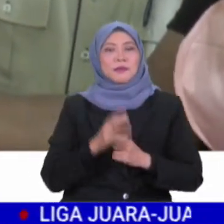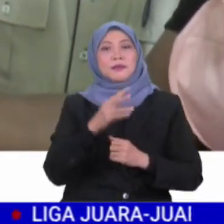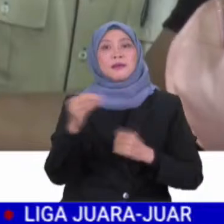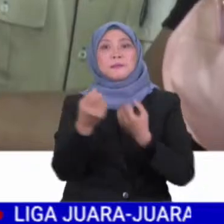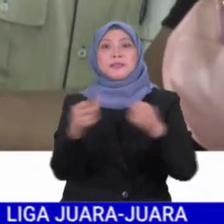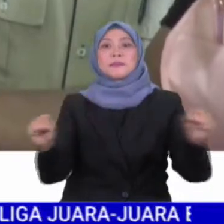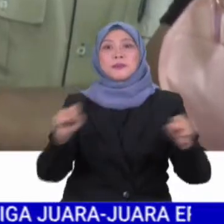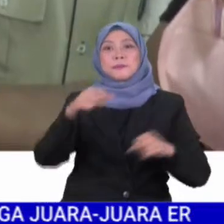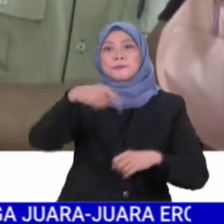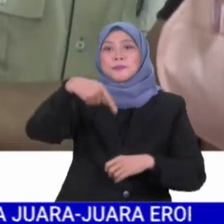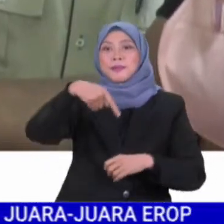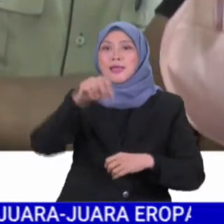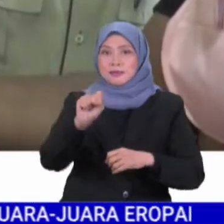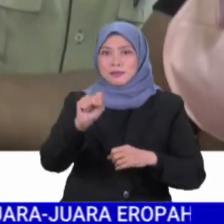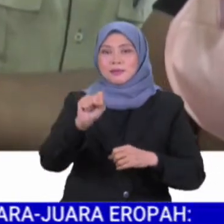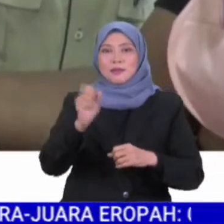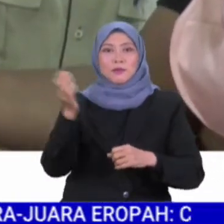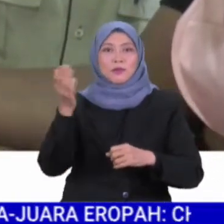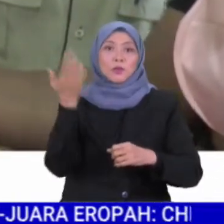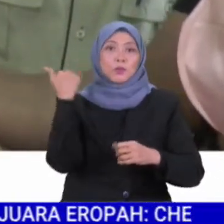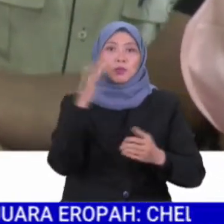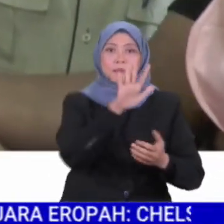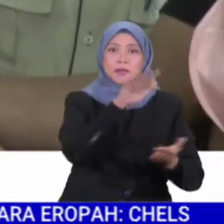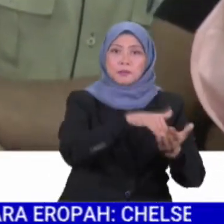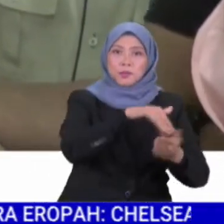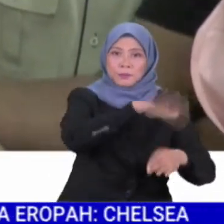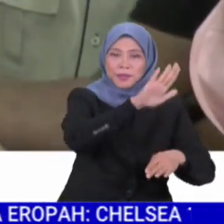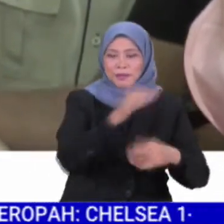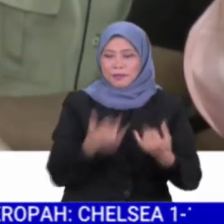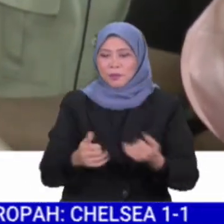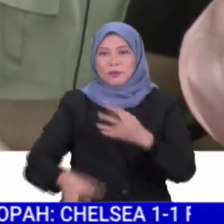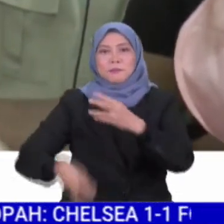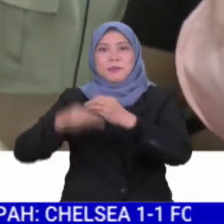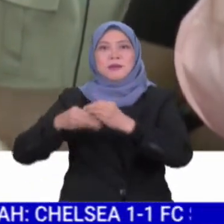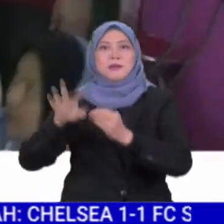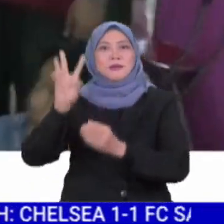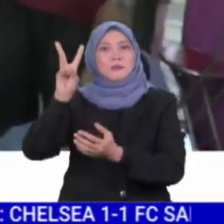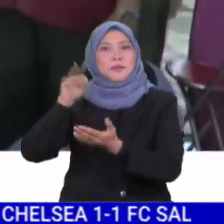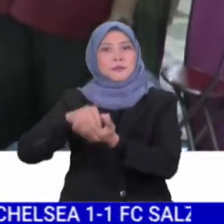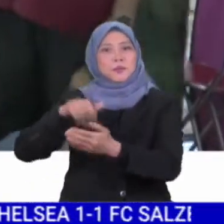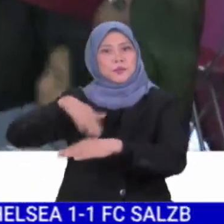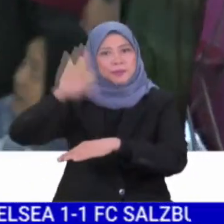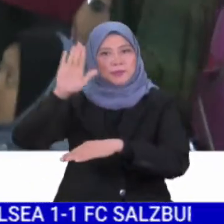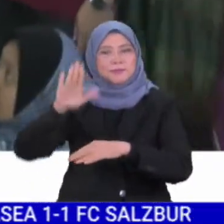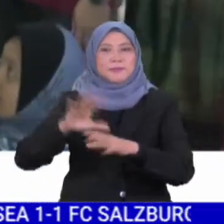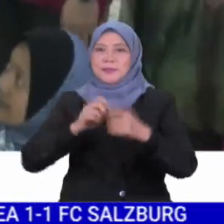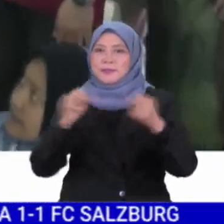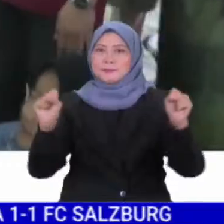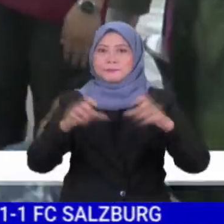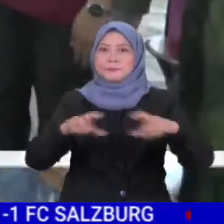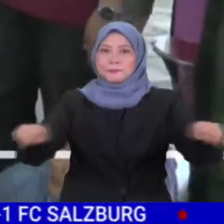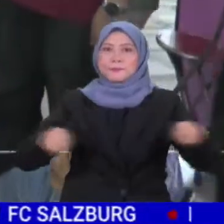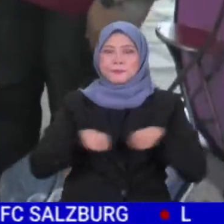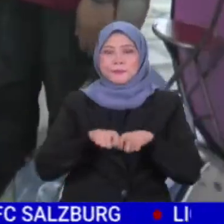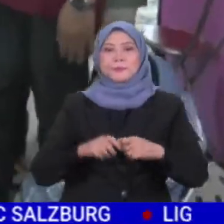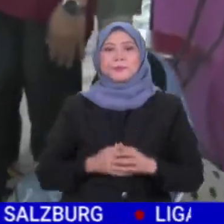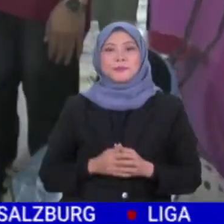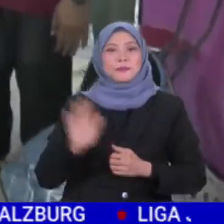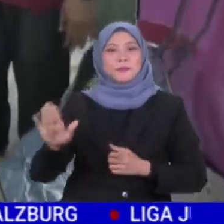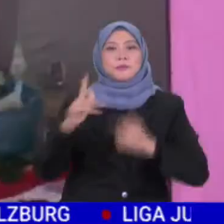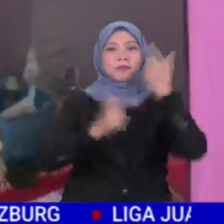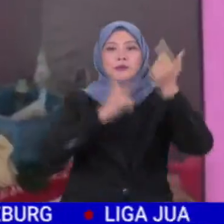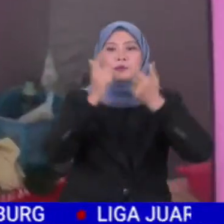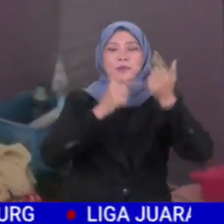persiapan PPS kita tambah. Kalau sebelum ni 5,000 lebih, sekarang dah kita tambah sampai 6,000 lebih. Beliau ditemui ketika